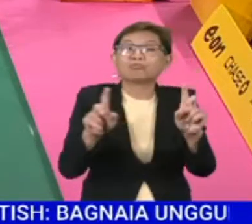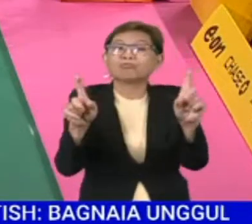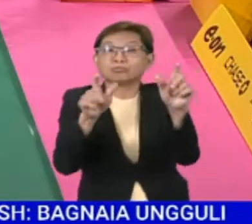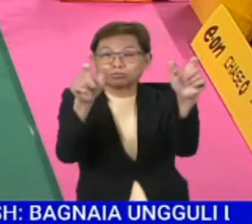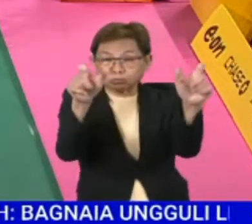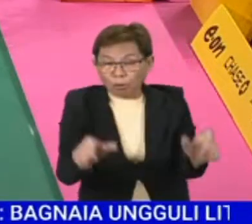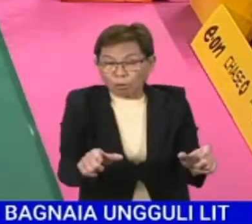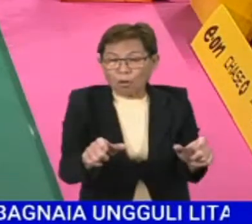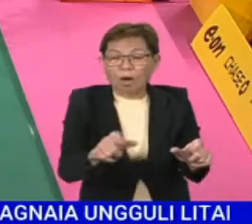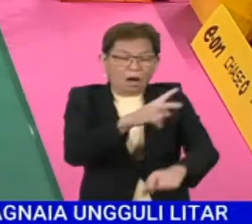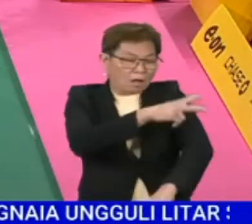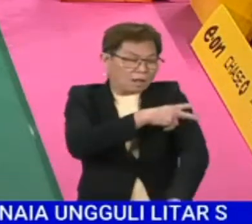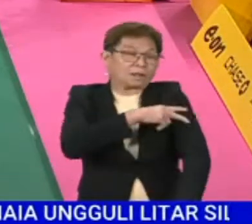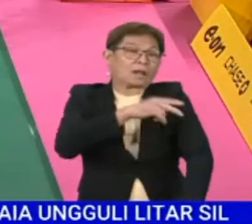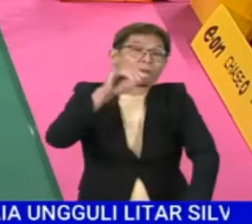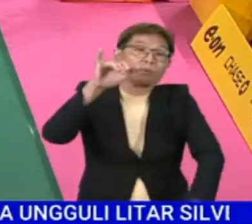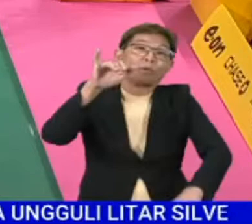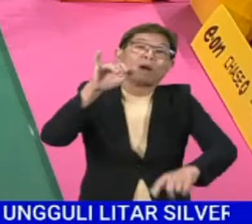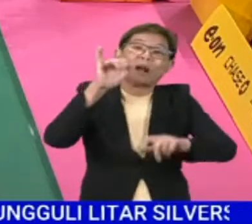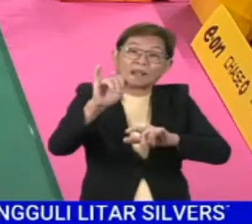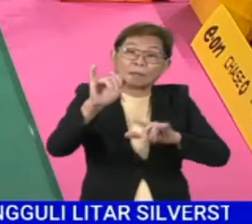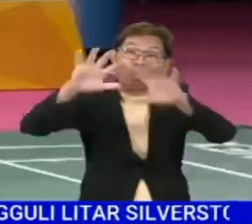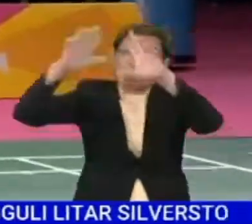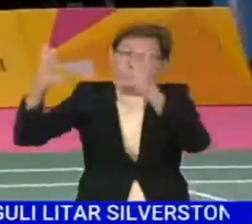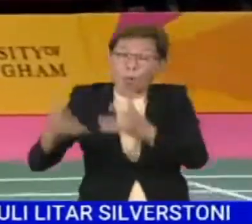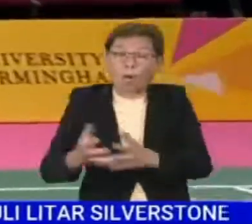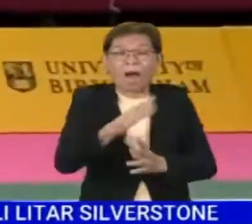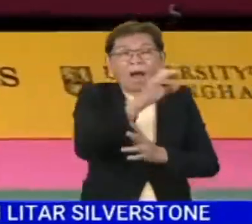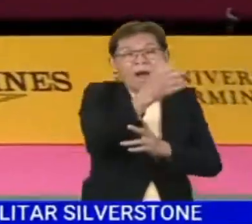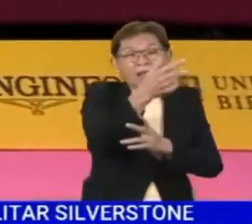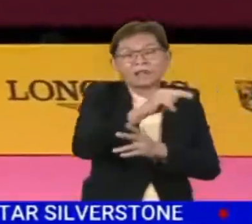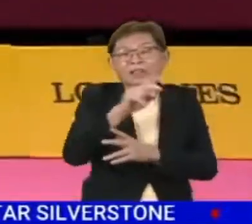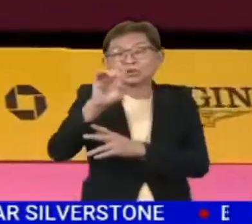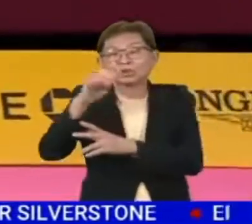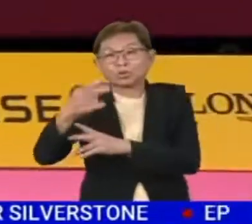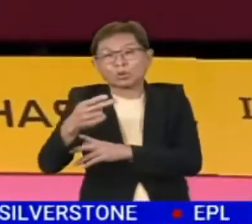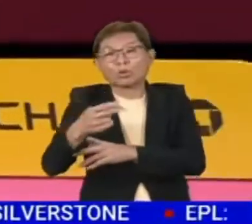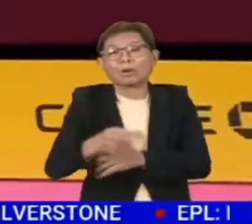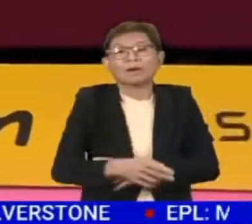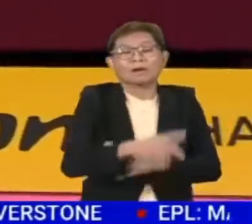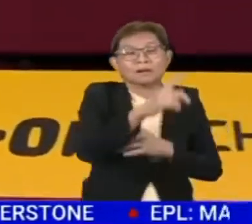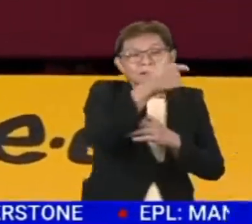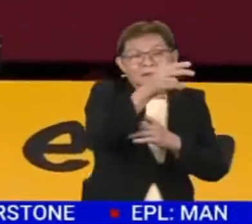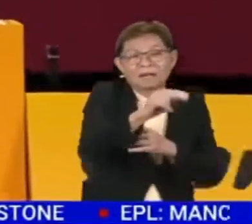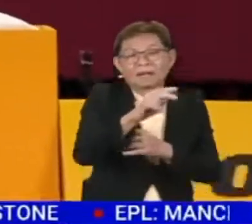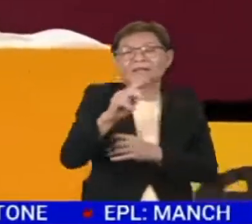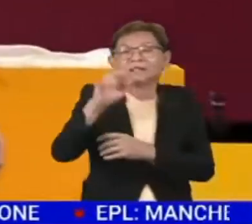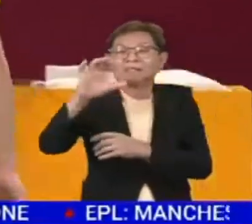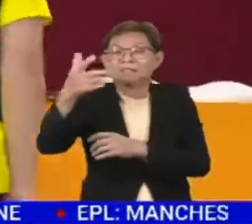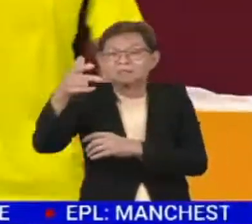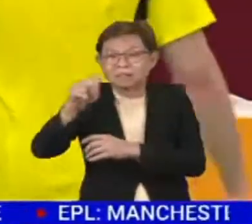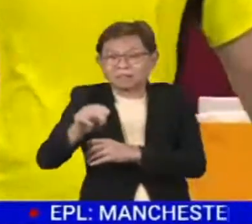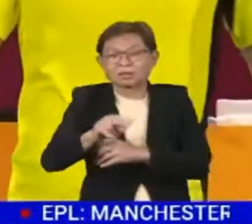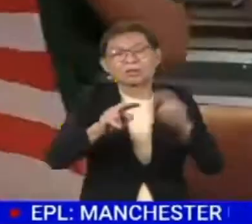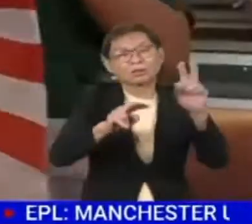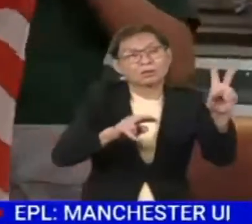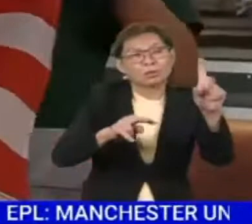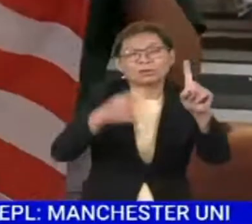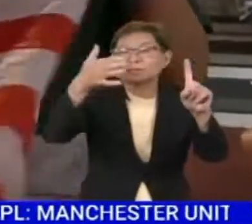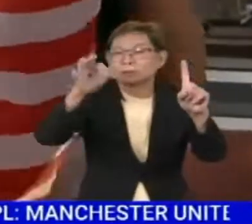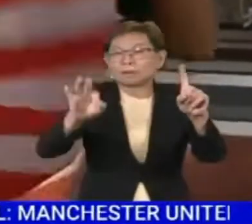ranking keenam donya Irwansyah dan subyek ke atas gandingan senegara tankan Neng dan centang Sun